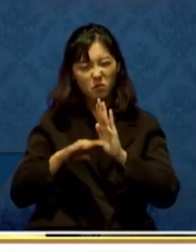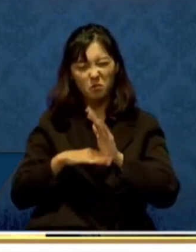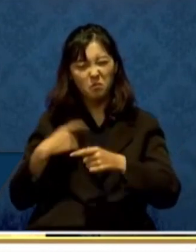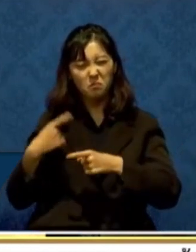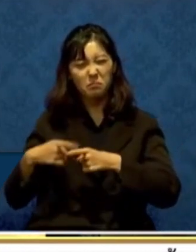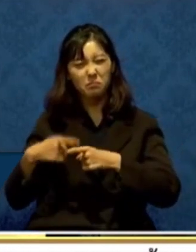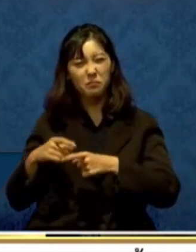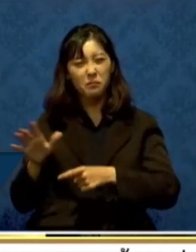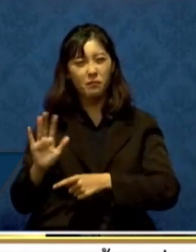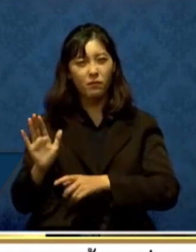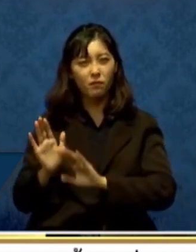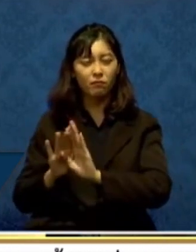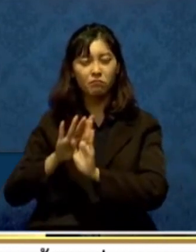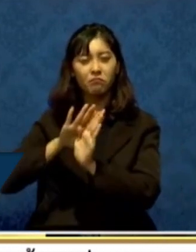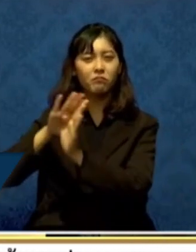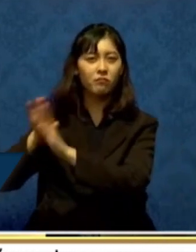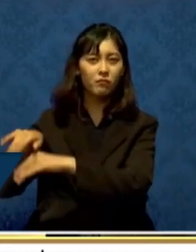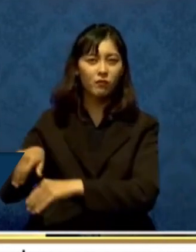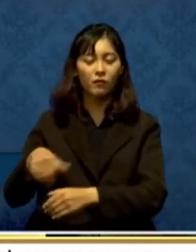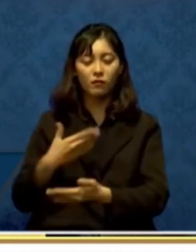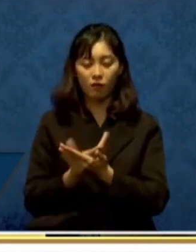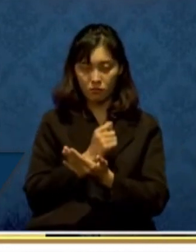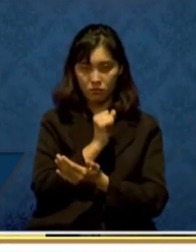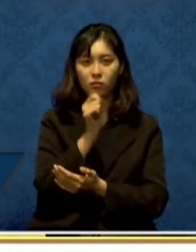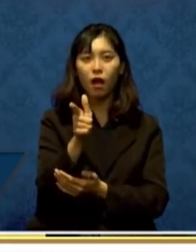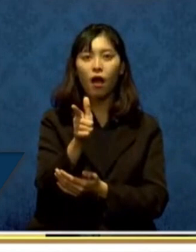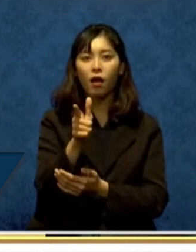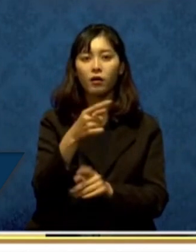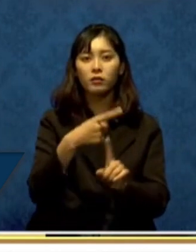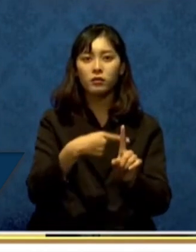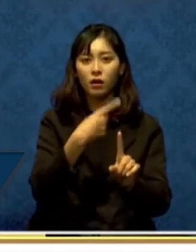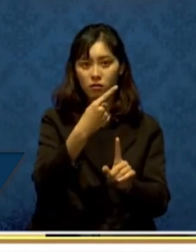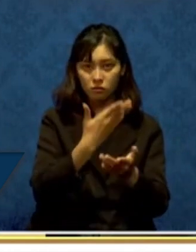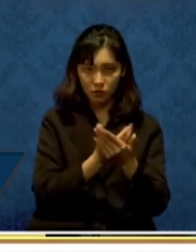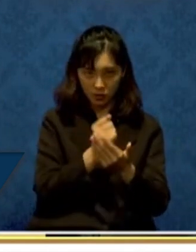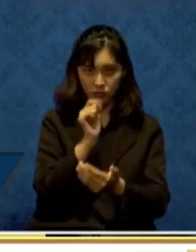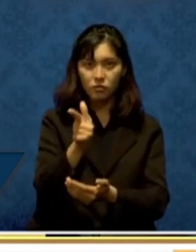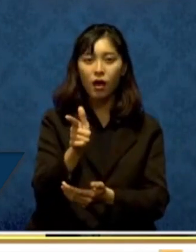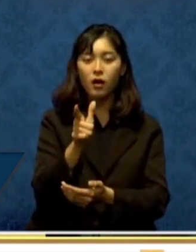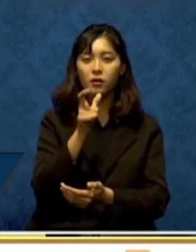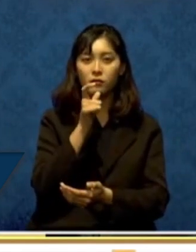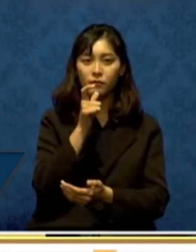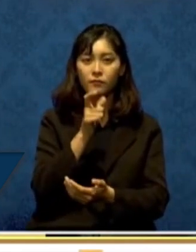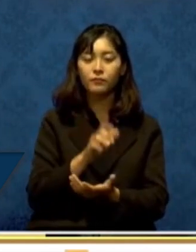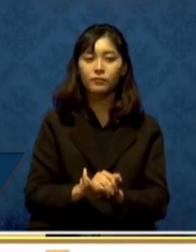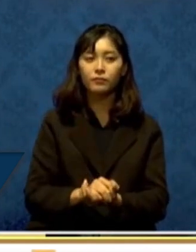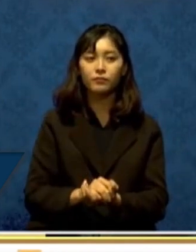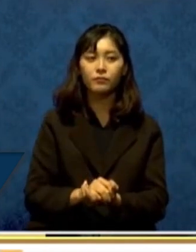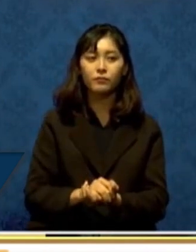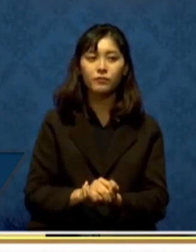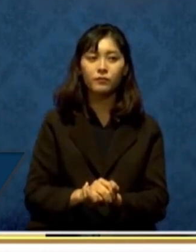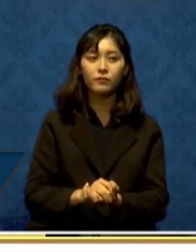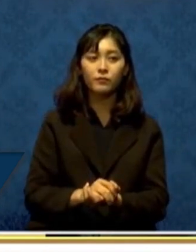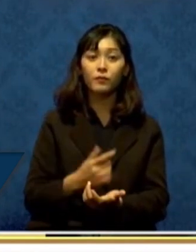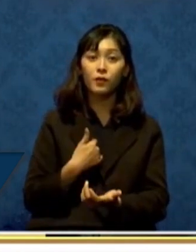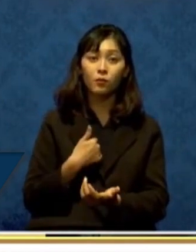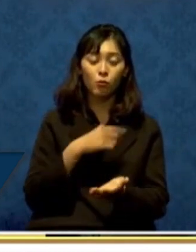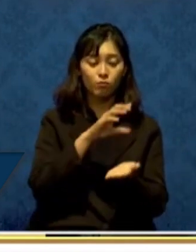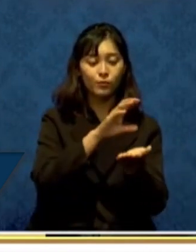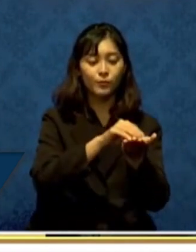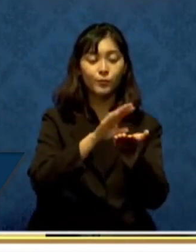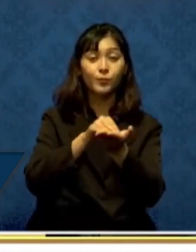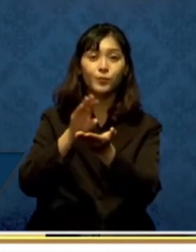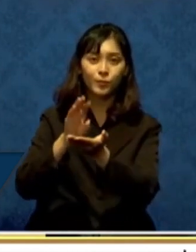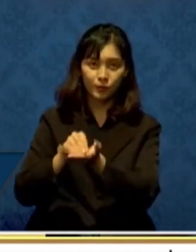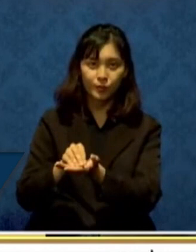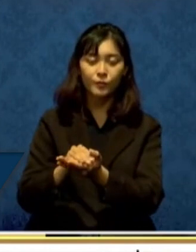ายและในเดือนหนึ่งผู้ประกอบการถูกเรียกเก็บส่วยไม่น้อยจากข้อมูลที่ผมได้มา